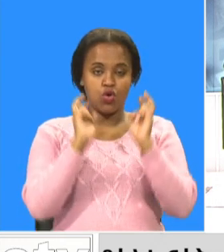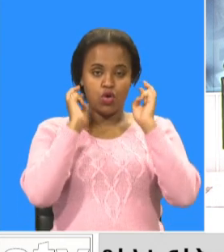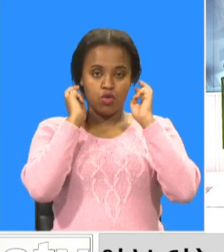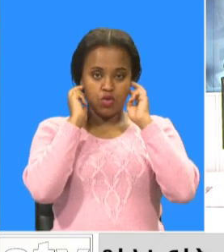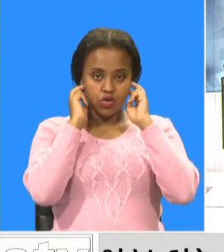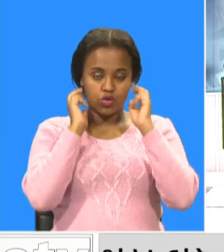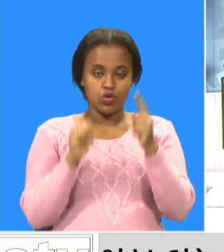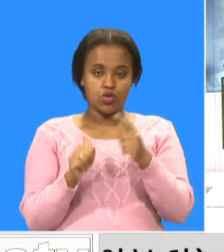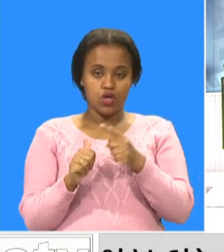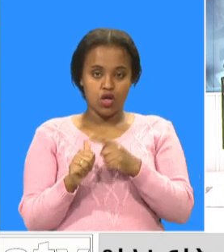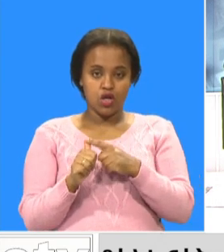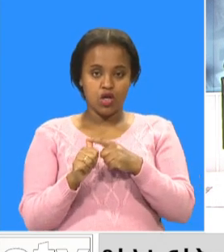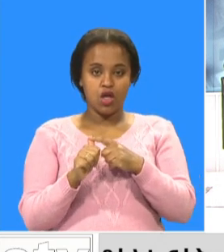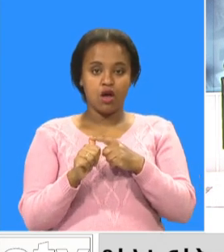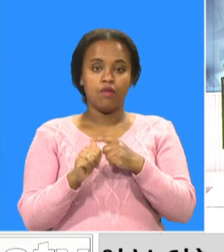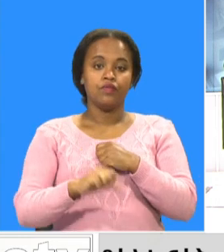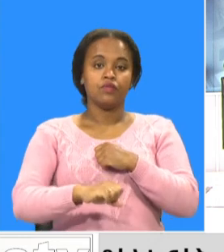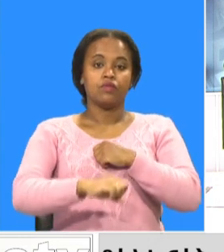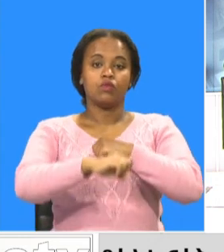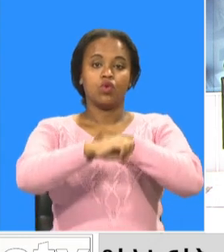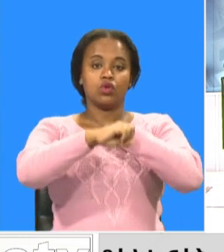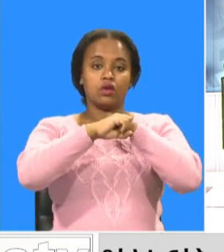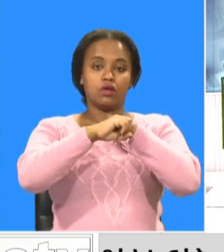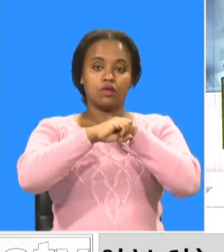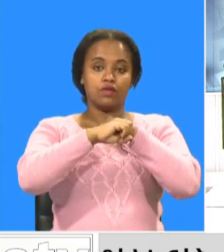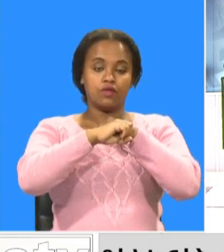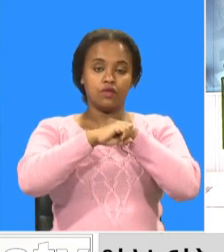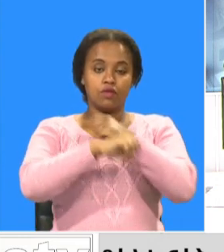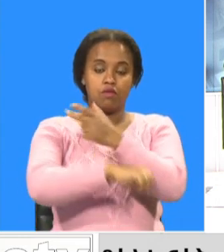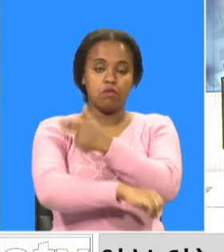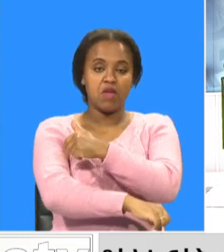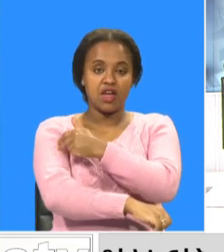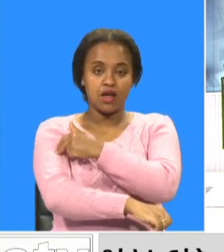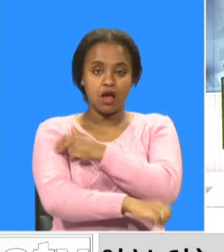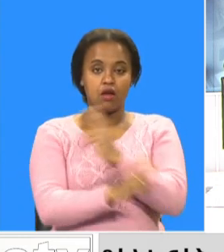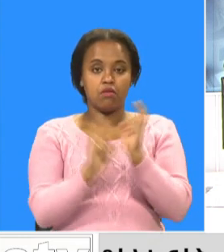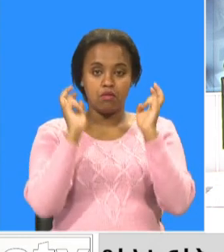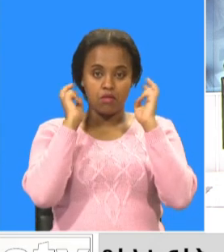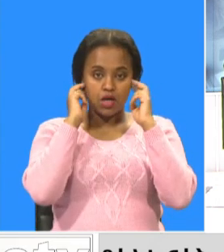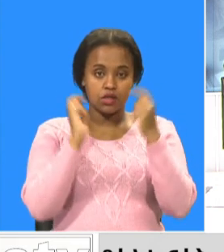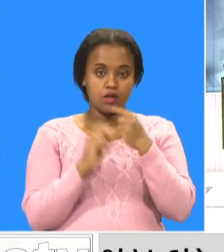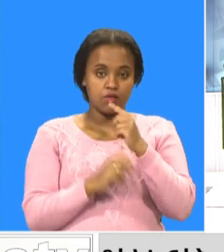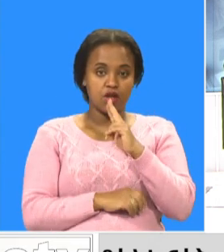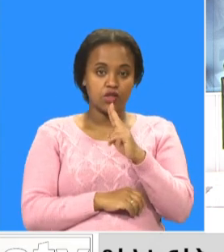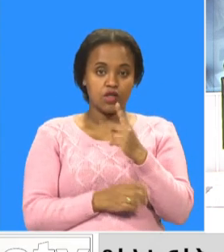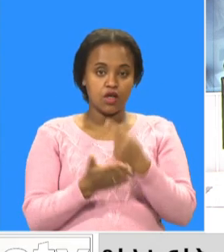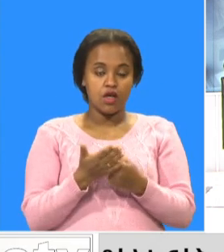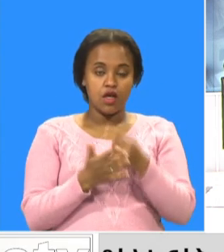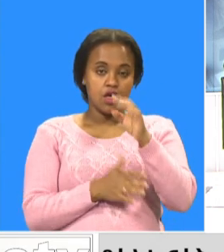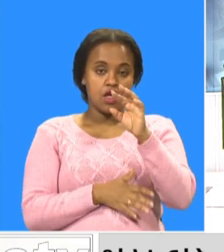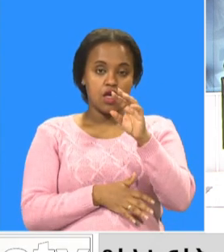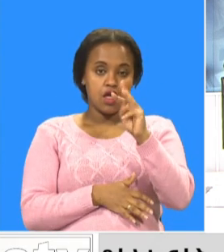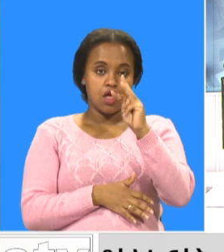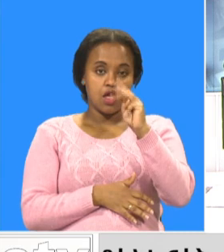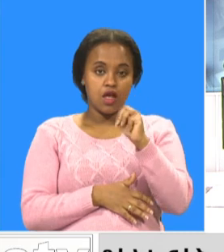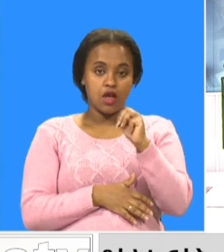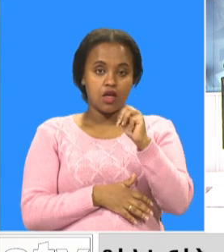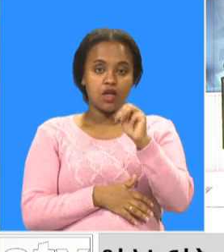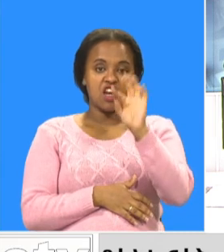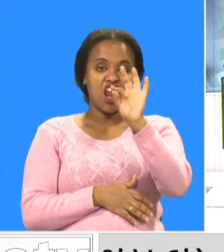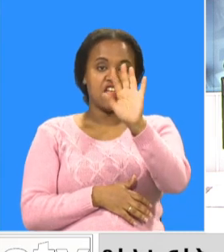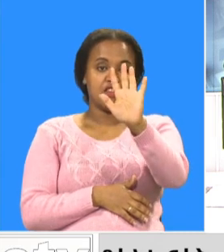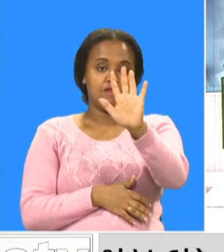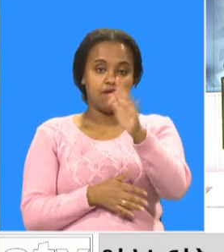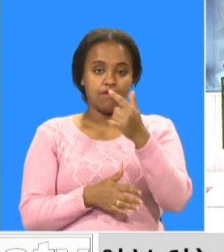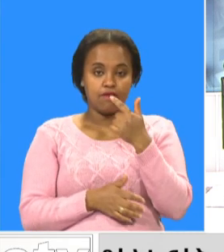አንደኛው የፕሮቴክቲቭ ሜዲካል ማስክ የሚባለው ነው። እነዚህ N95 የሚባሉ